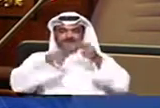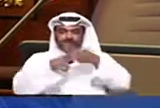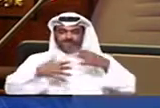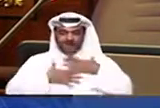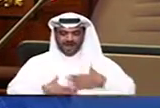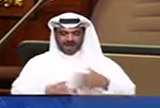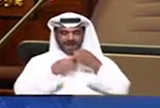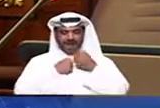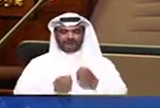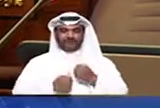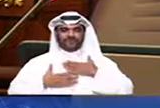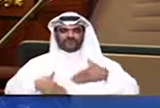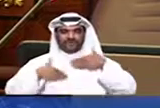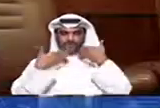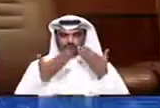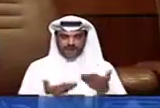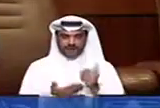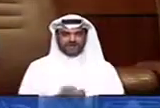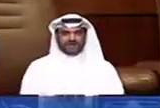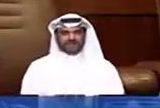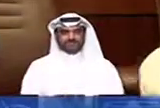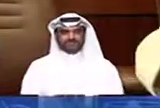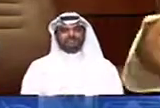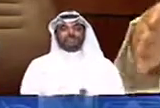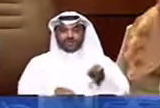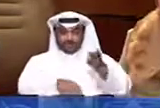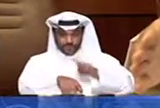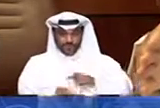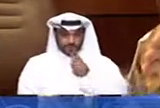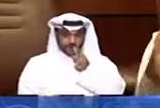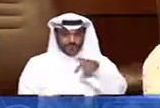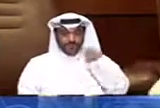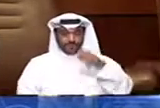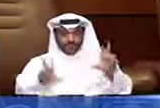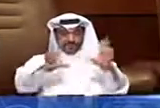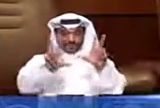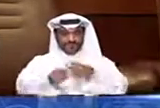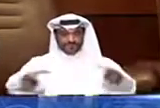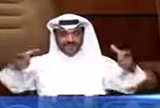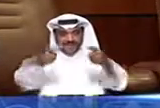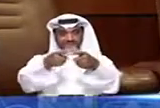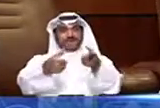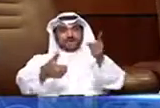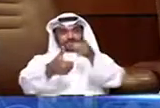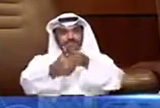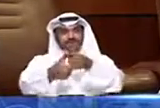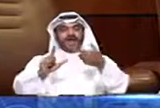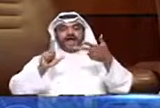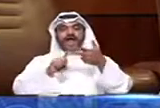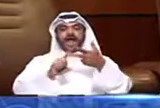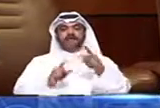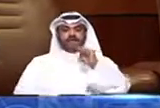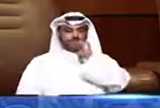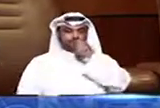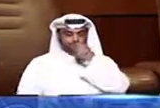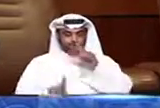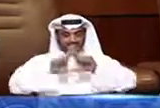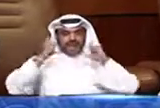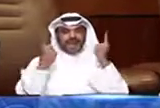تعالى عليه بموفور الصحة وتمام العافية. وتم خلال الاجتماع الذي حضره أيضا أمين سر اللجنة